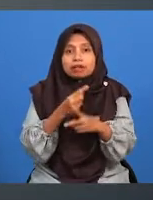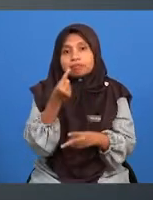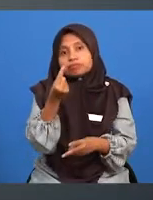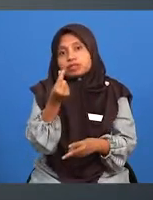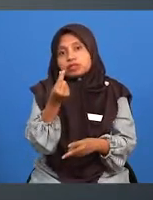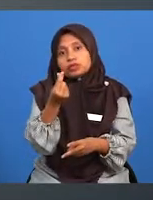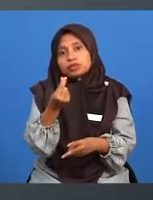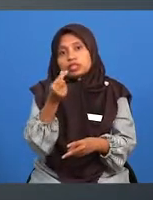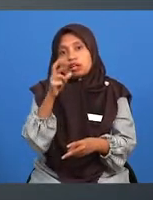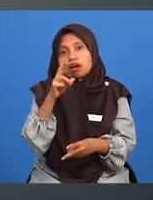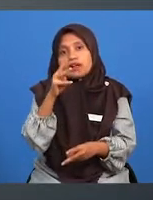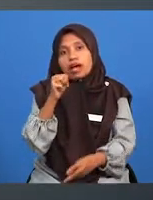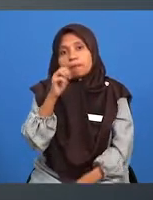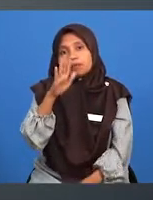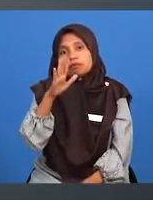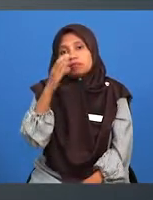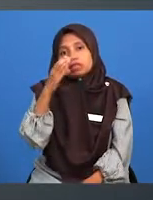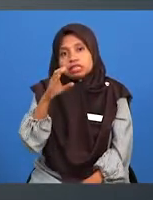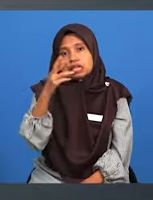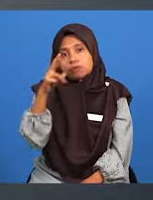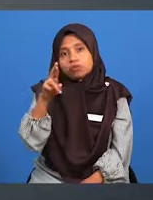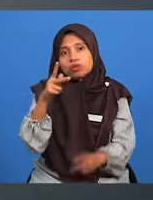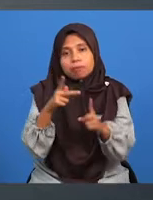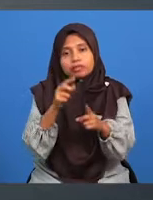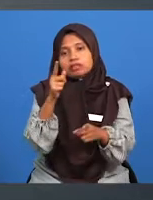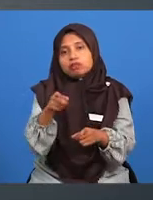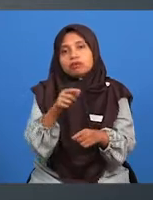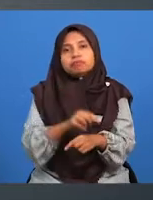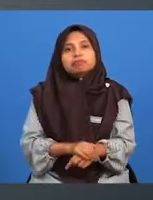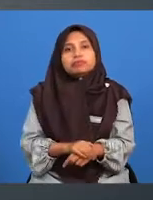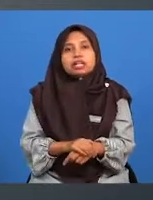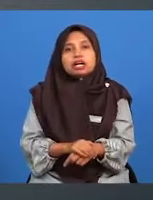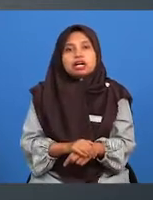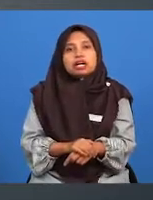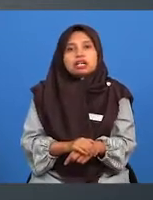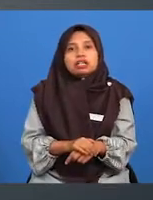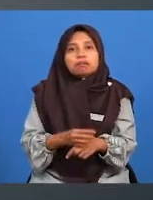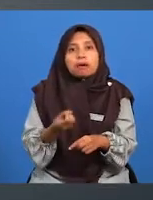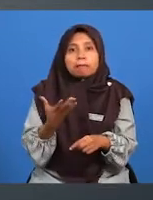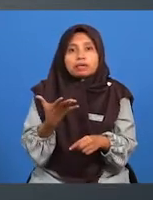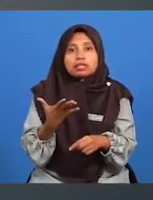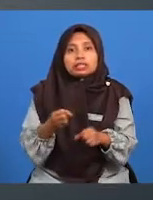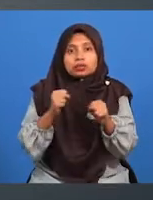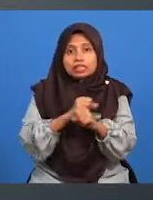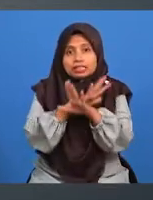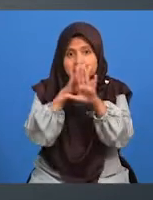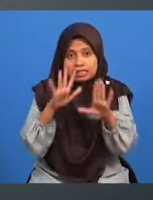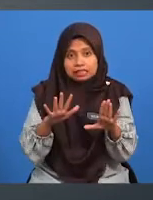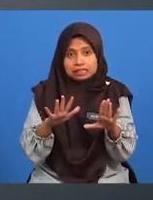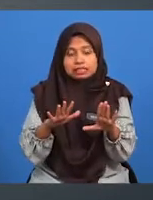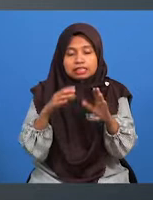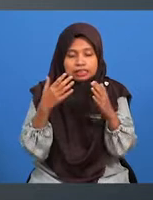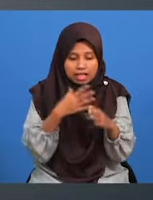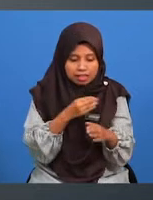ringgit Malaysia RM5,000 kepada awak." Dalam sirah ini, kadar pinjaman duit tadi adalah jelas